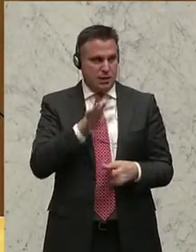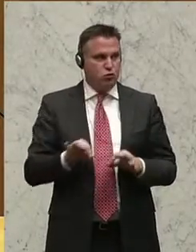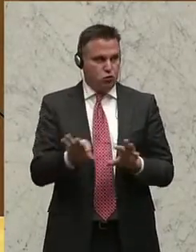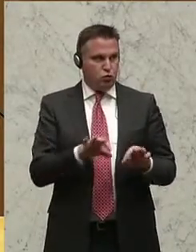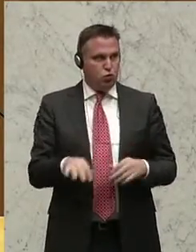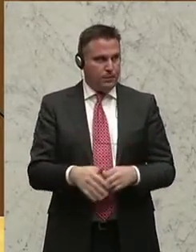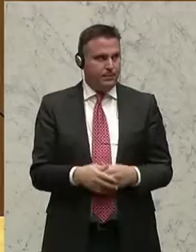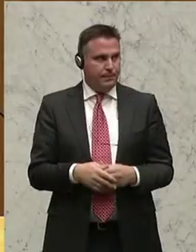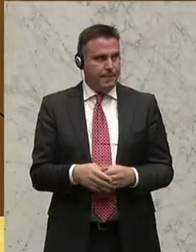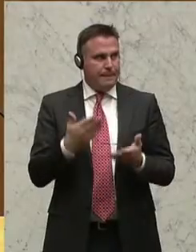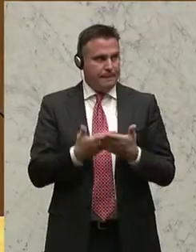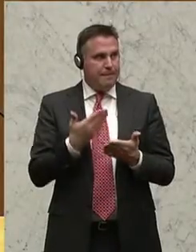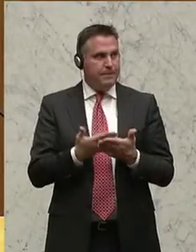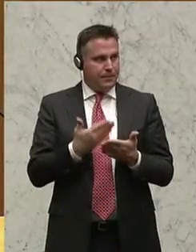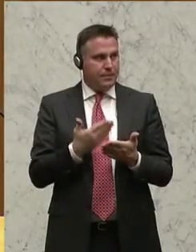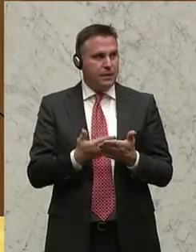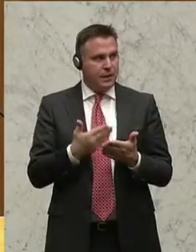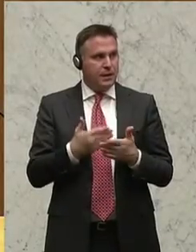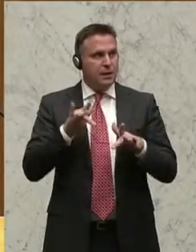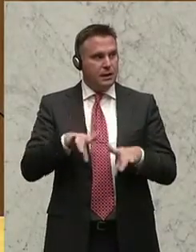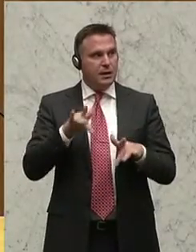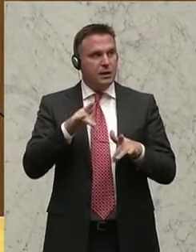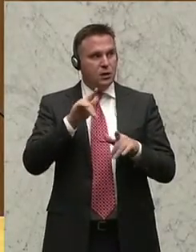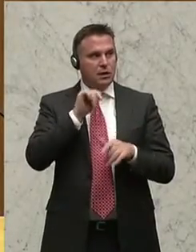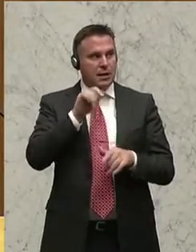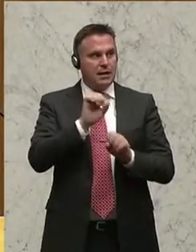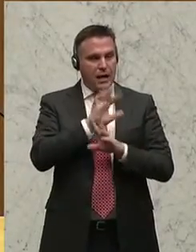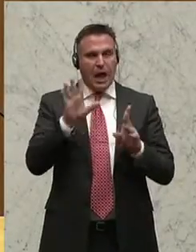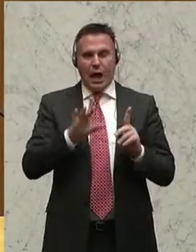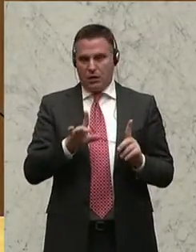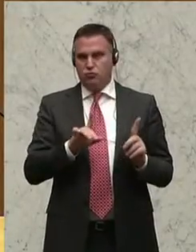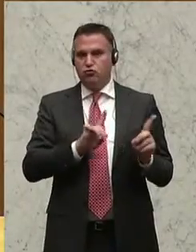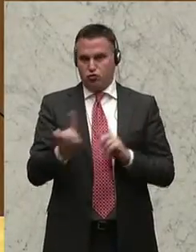haben vermischte Zuständigkeiten, wir haben unklare Zuständigkeiten,